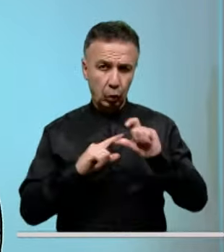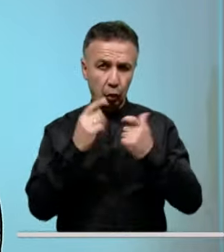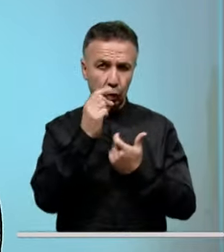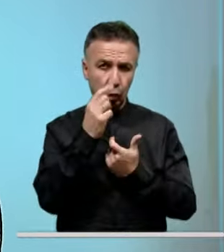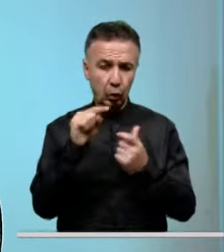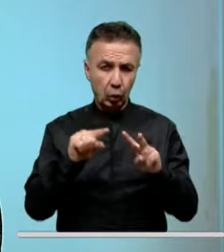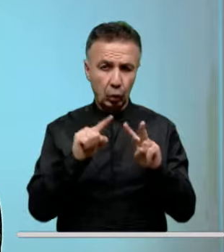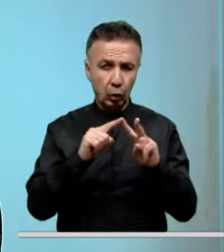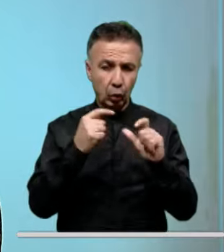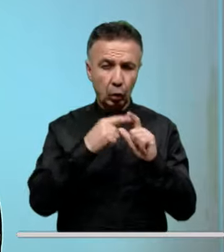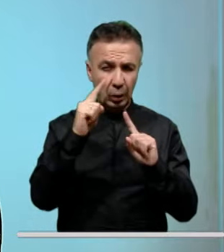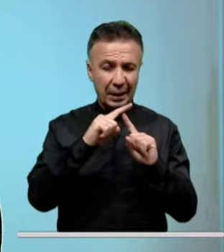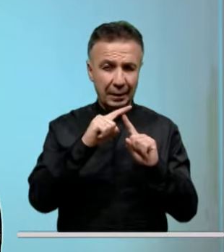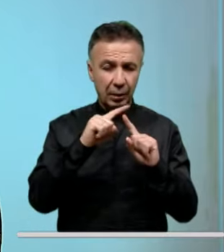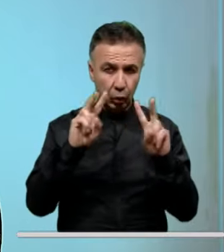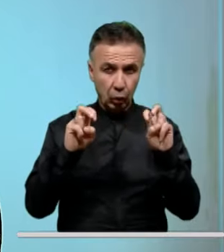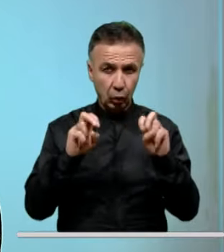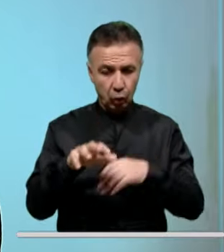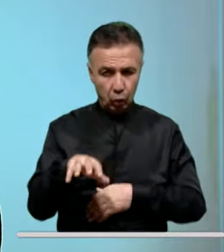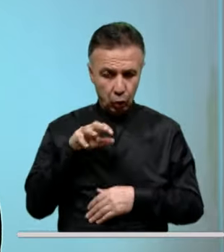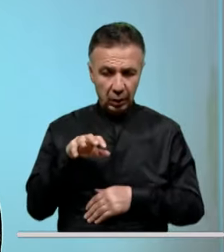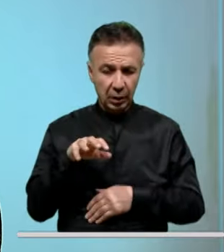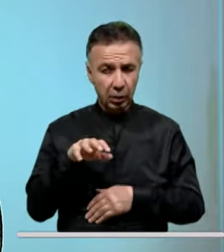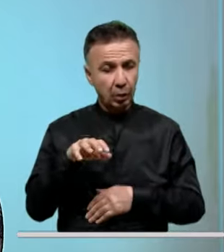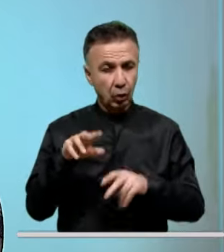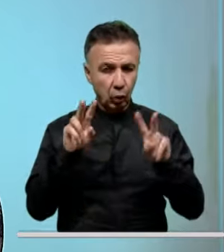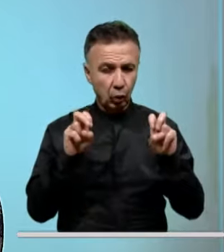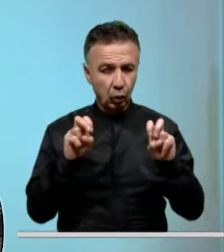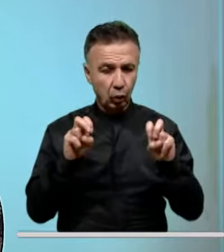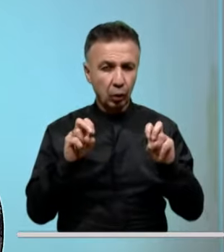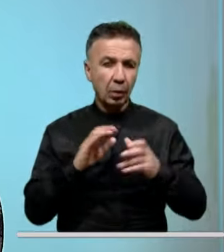aslında müstakil bir programda anlatılması gereken,